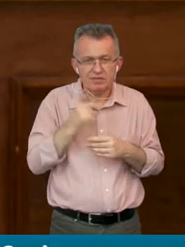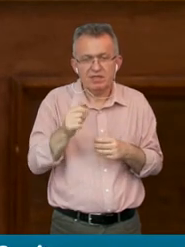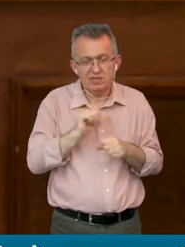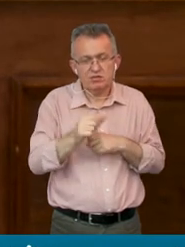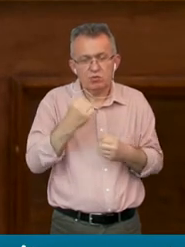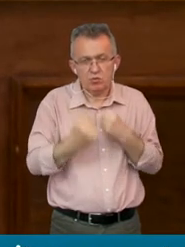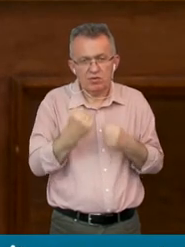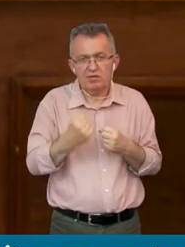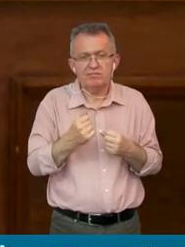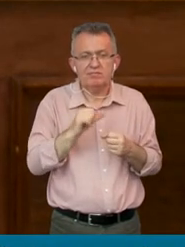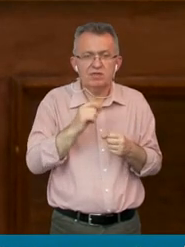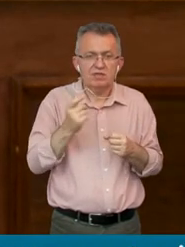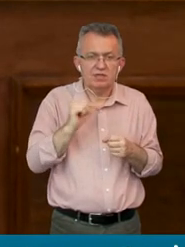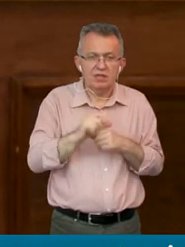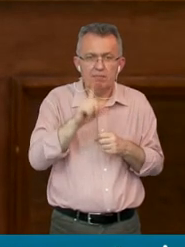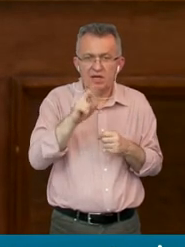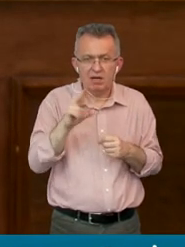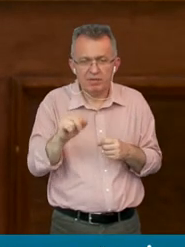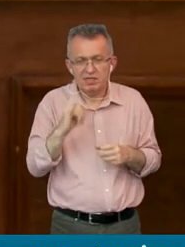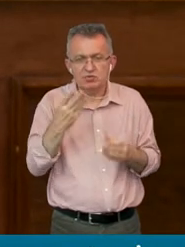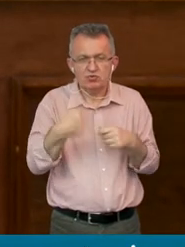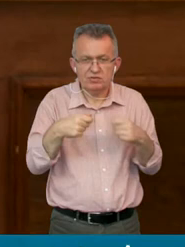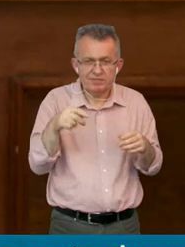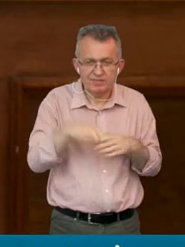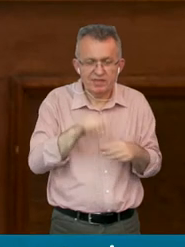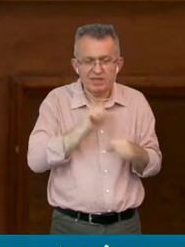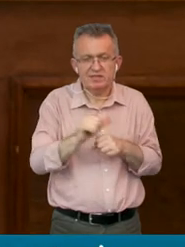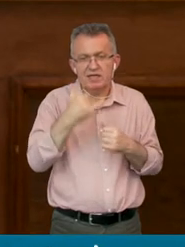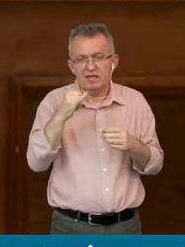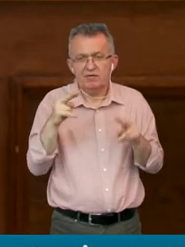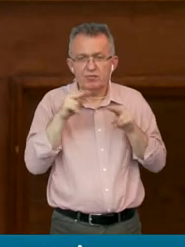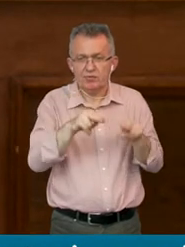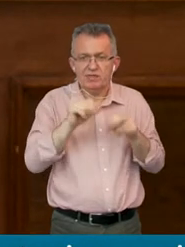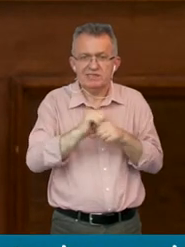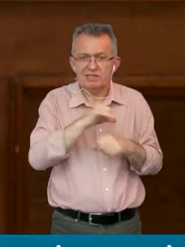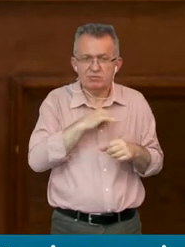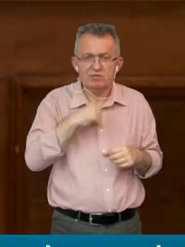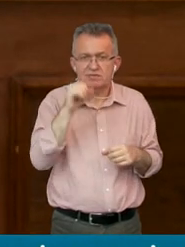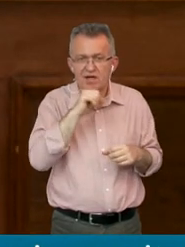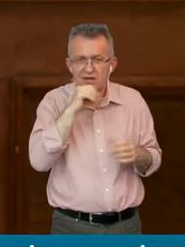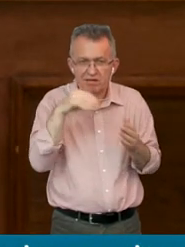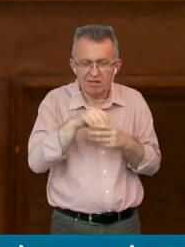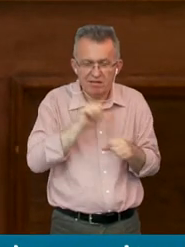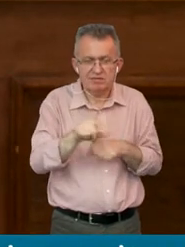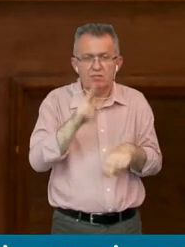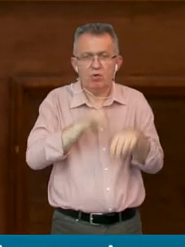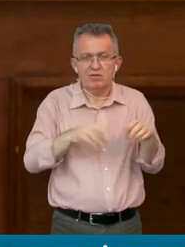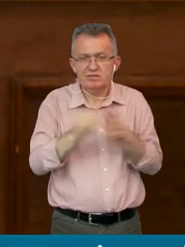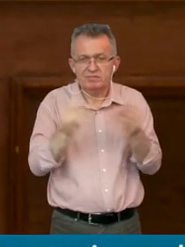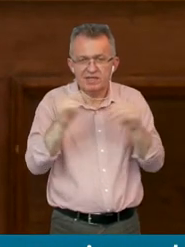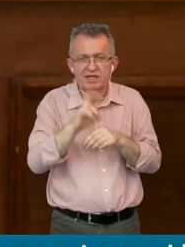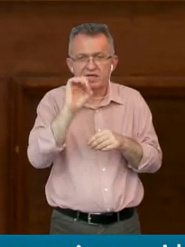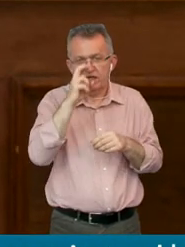skomplikowana inwestycja, bierze w nim udział nie tylko PKP i Szczecin, ale także biorą udział inne samorządy, Stargard, Police,